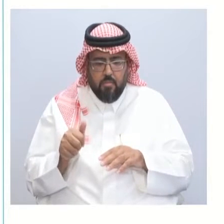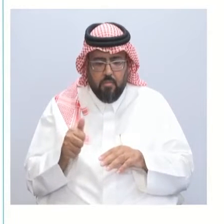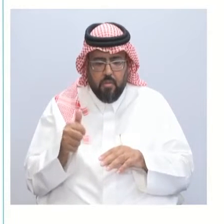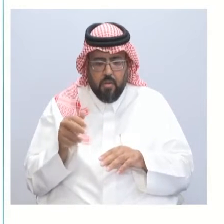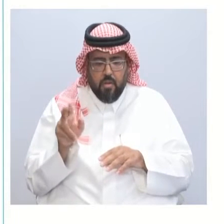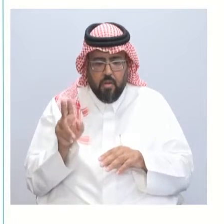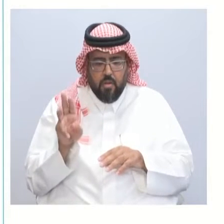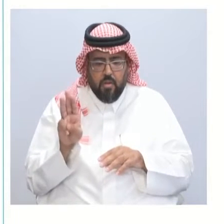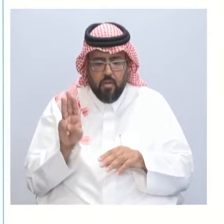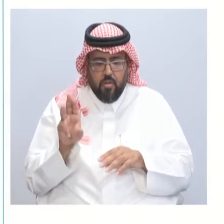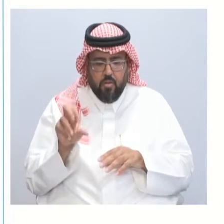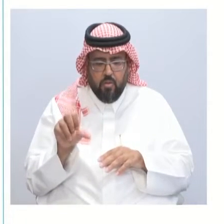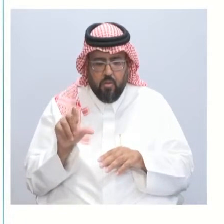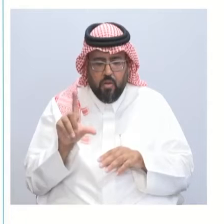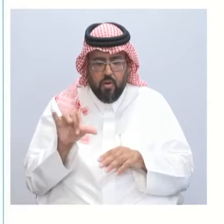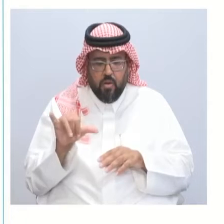نوع يسمى